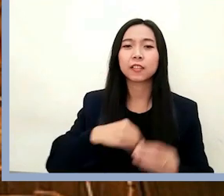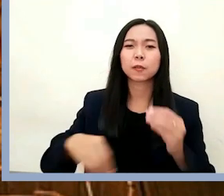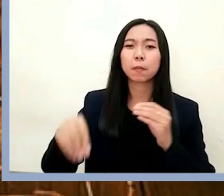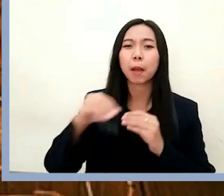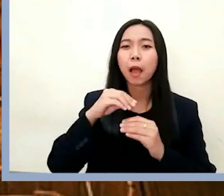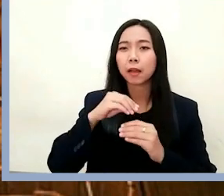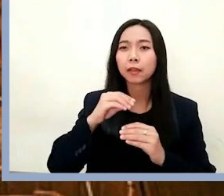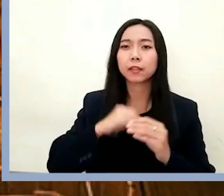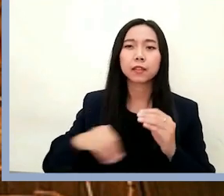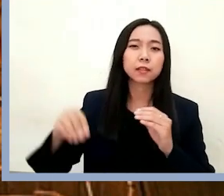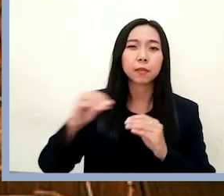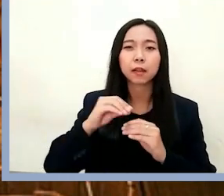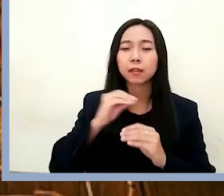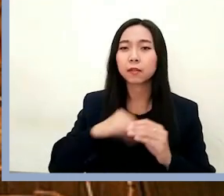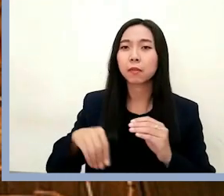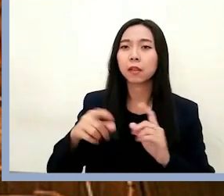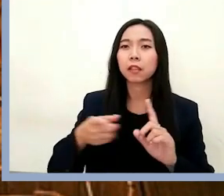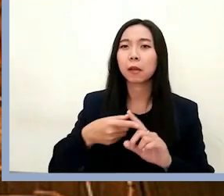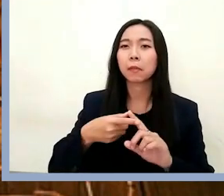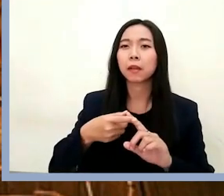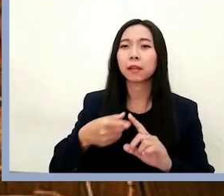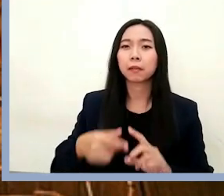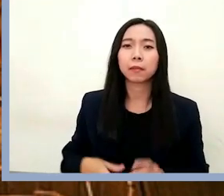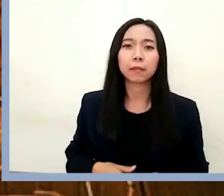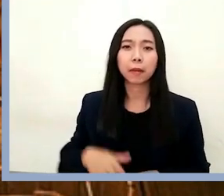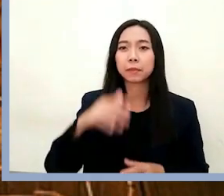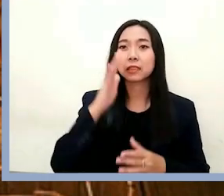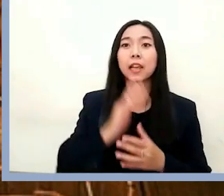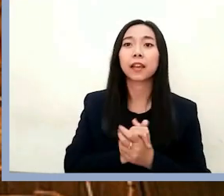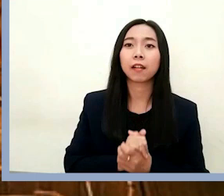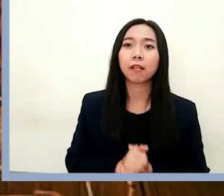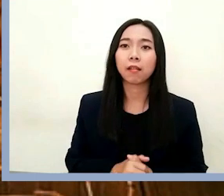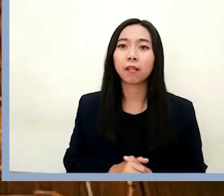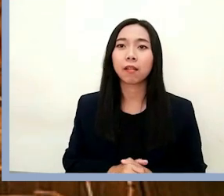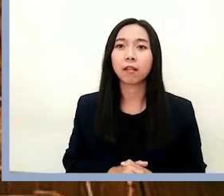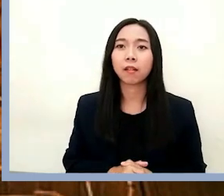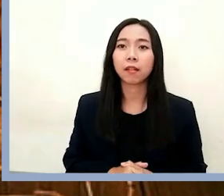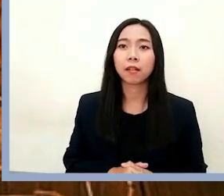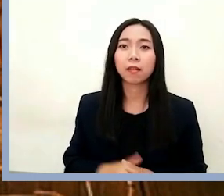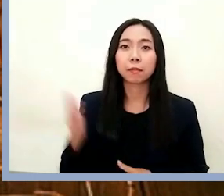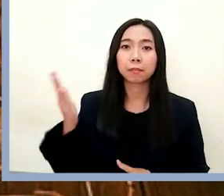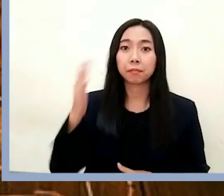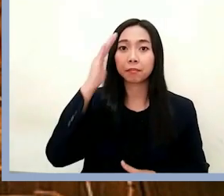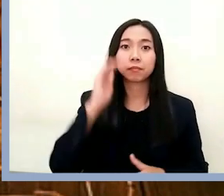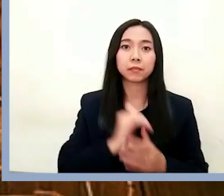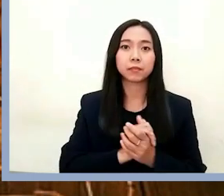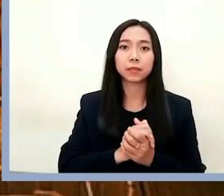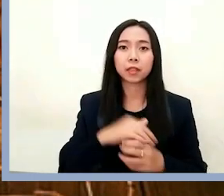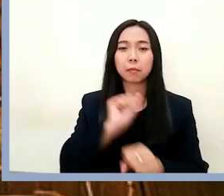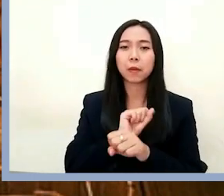semakin yakin apa saudara bahwa apa yang mereka lakukan adalah benar minimal mereka